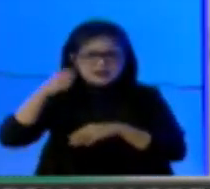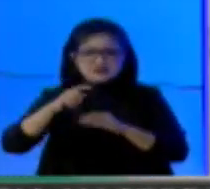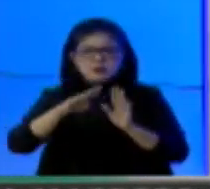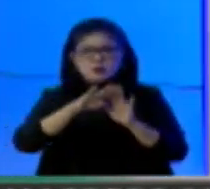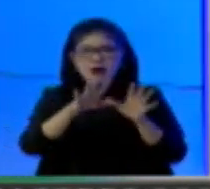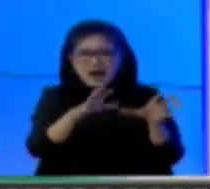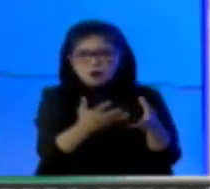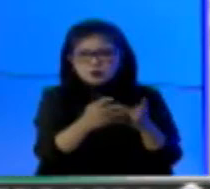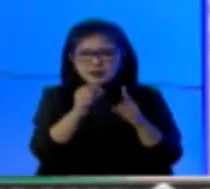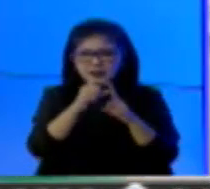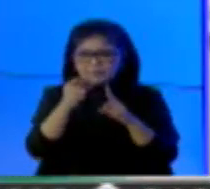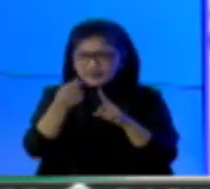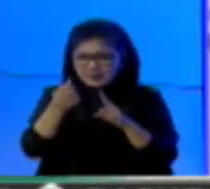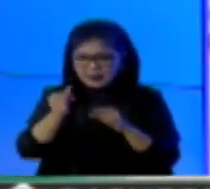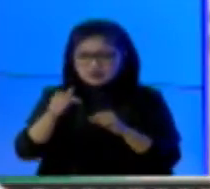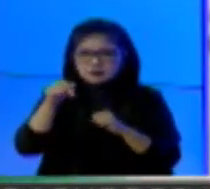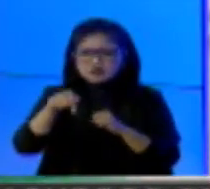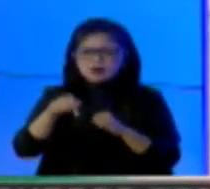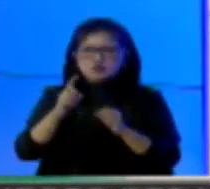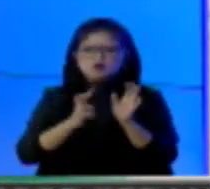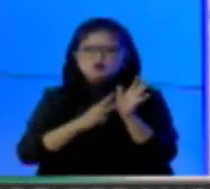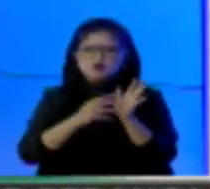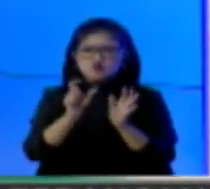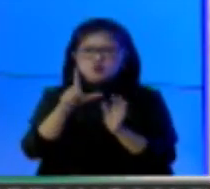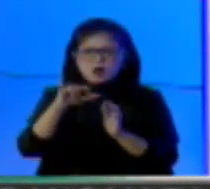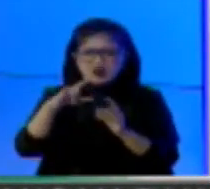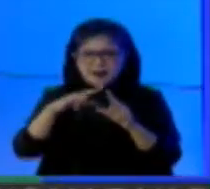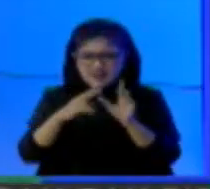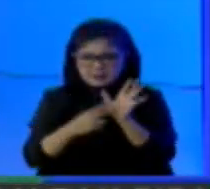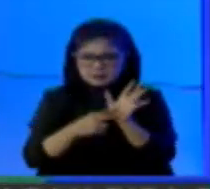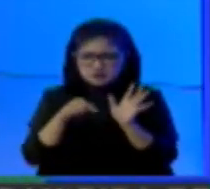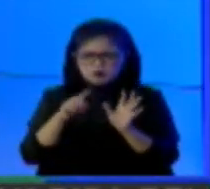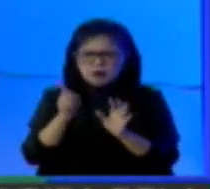Jamila yang bernyanyi dalam sebuah acara MeMiles beredar di media sosial.